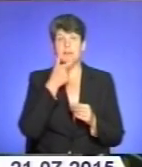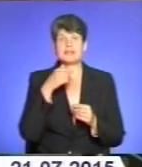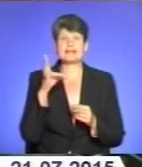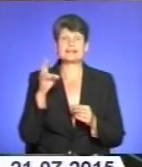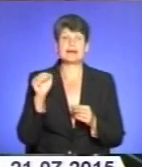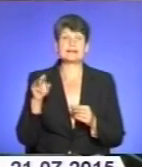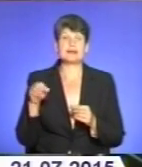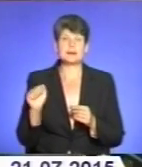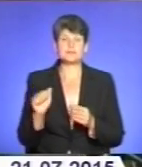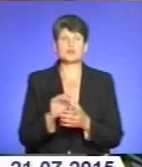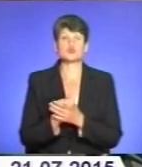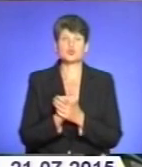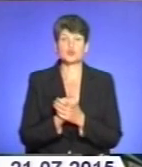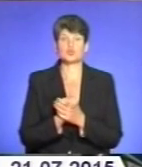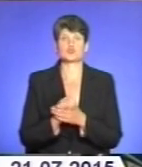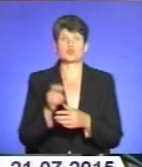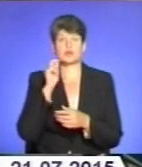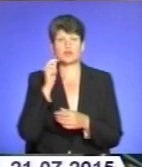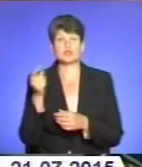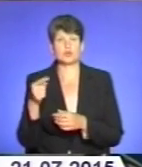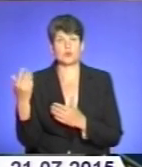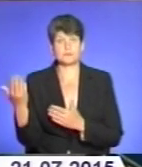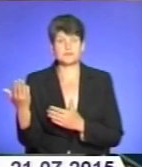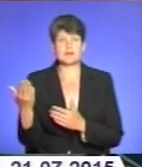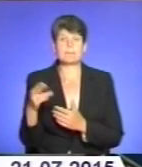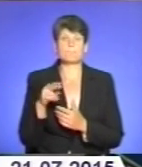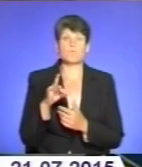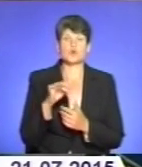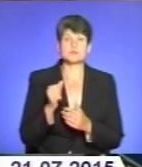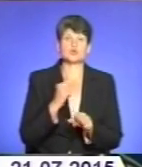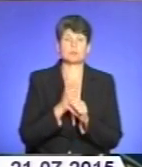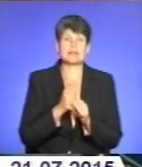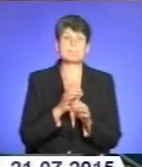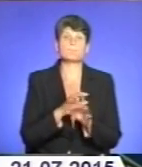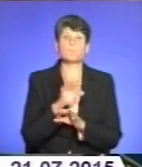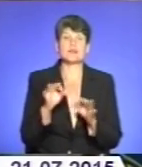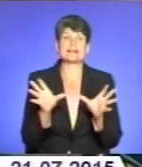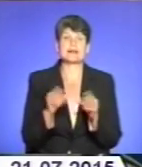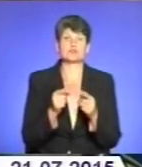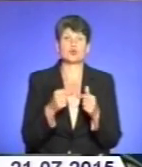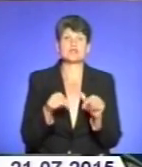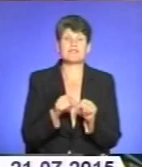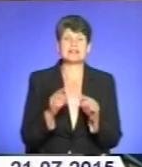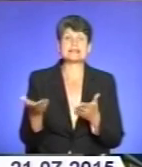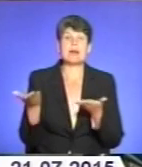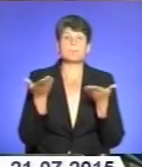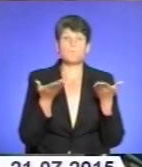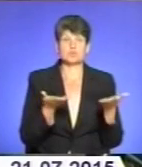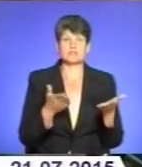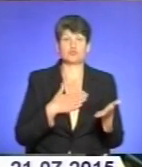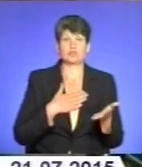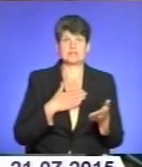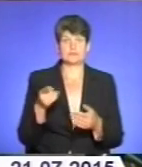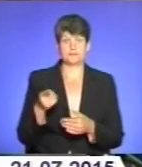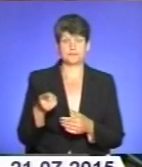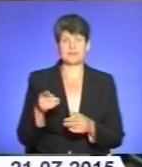Постільською, головою Союзу українок Тернопільщини, і з «Просвітою» зробили такий проект, разом організували і запросили її до нас, до